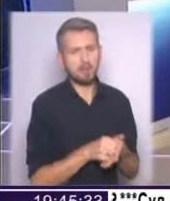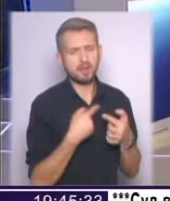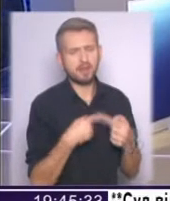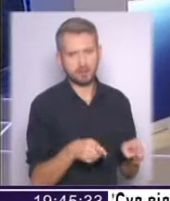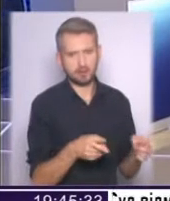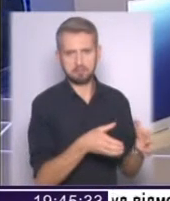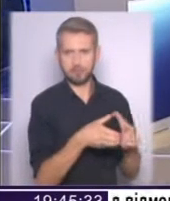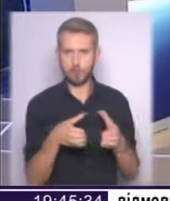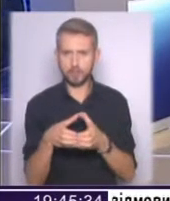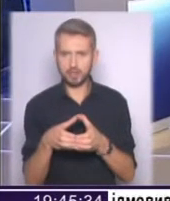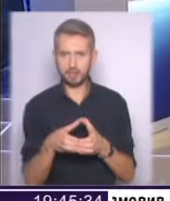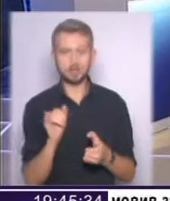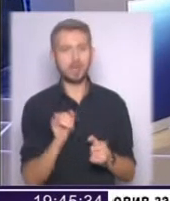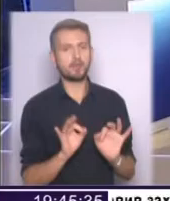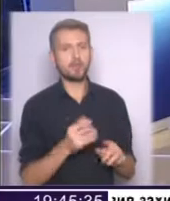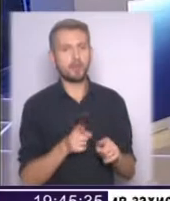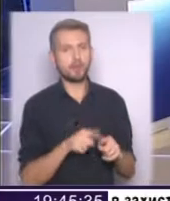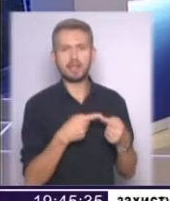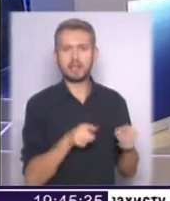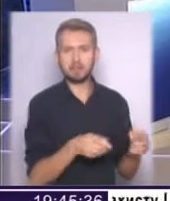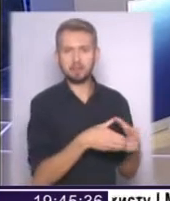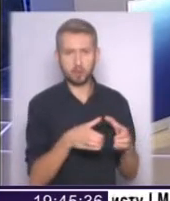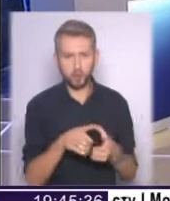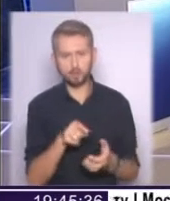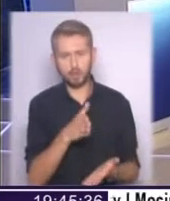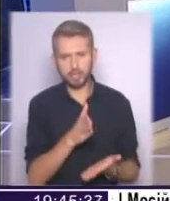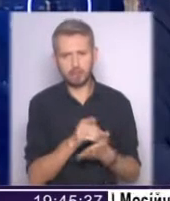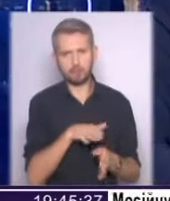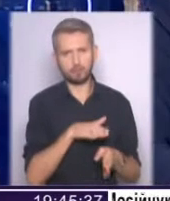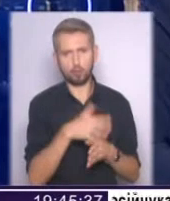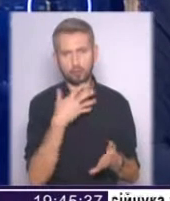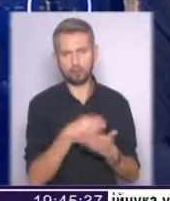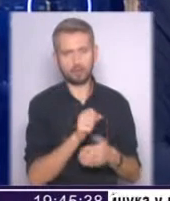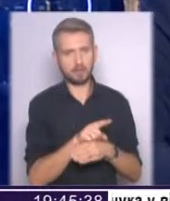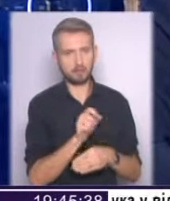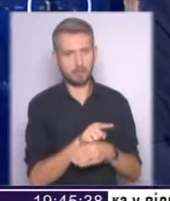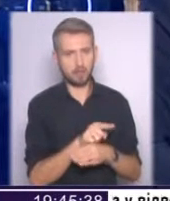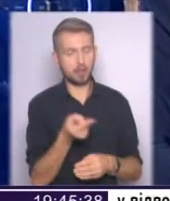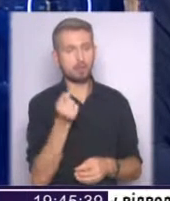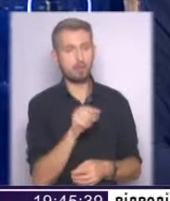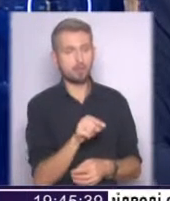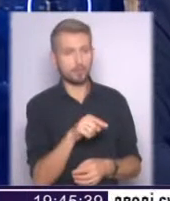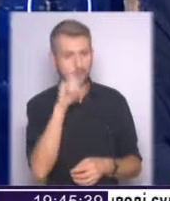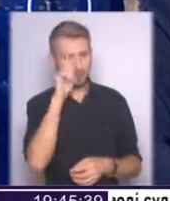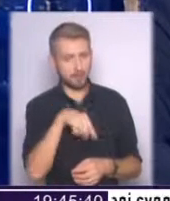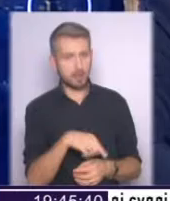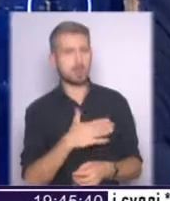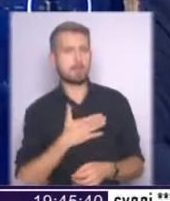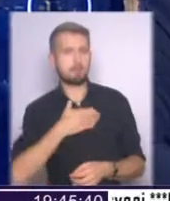І, звичайно, ці різні підрозділи, вони є, вони виконують свої завдання. Тому, знаєте,